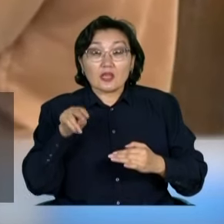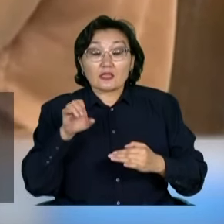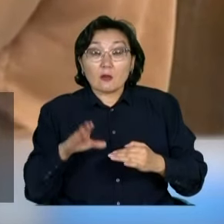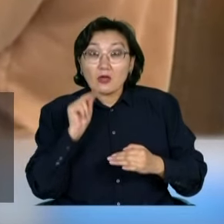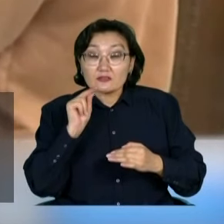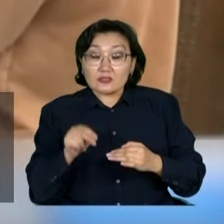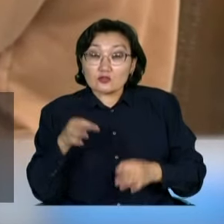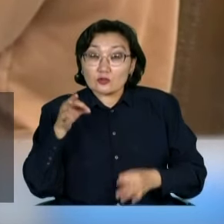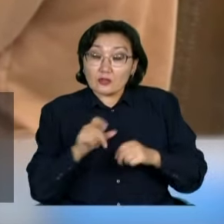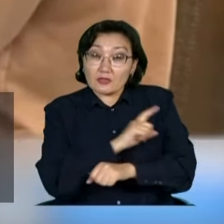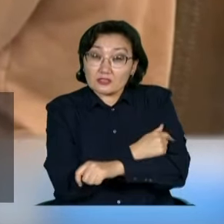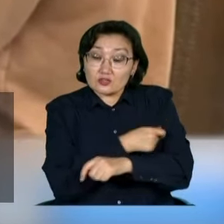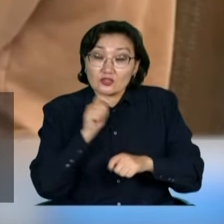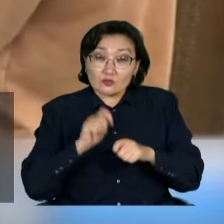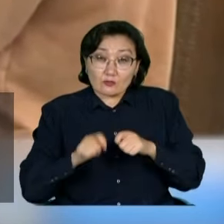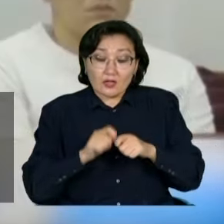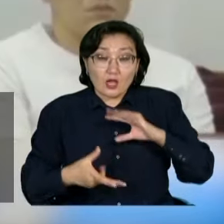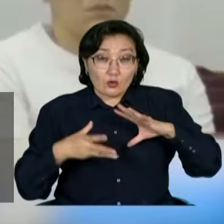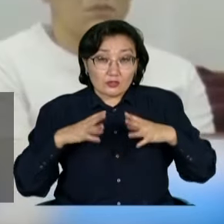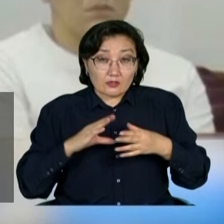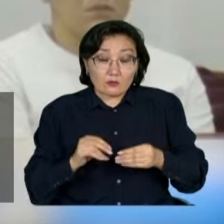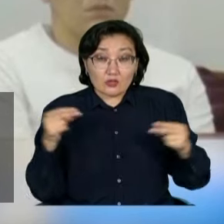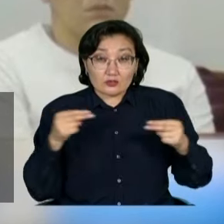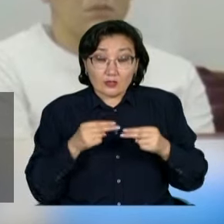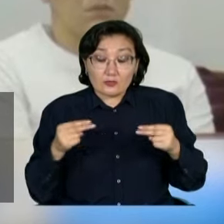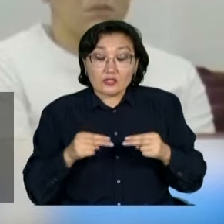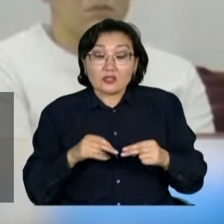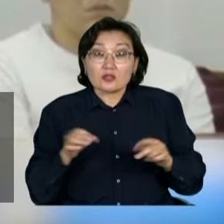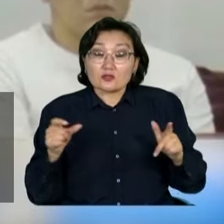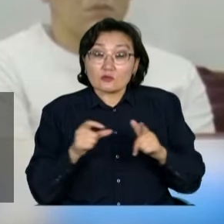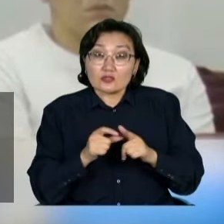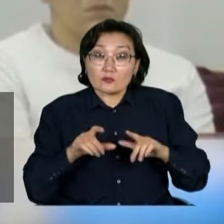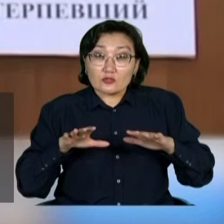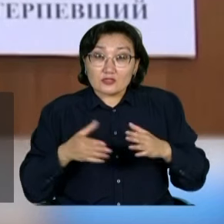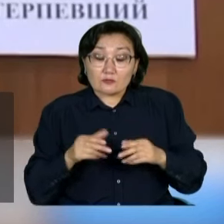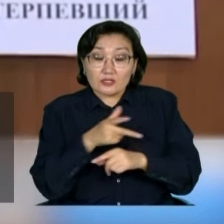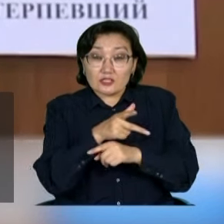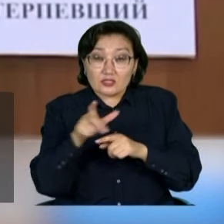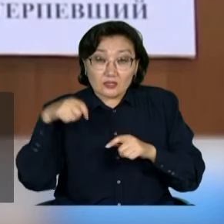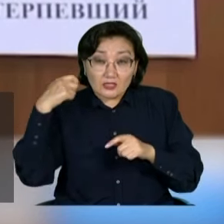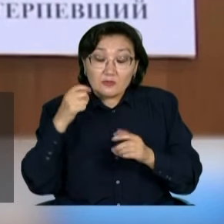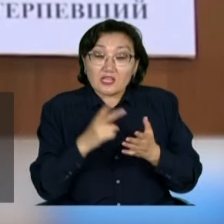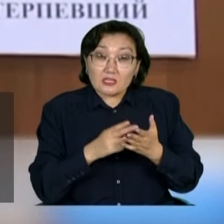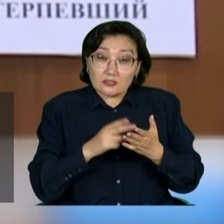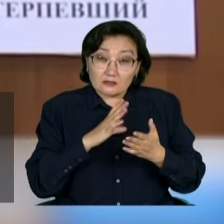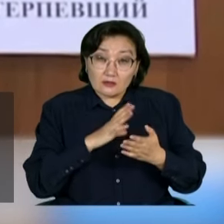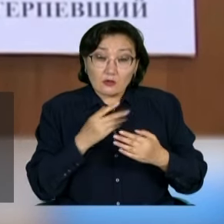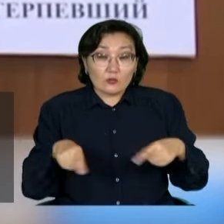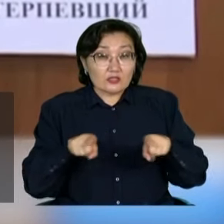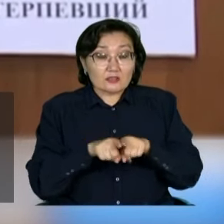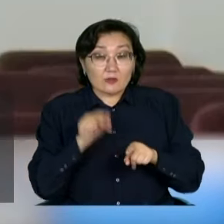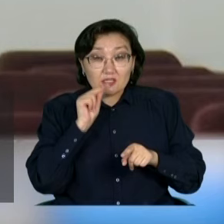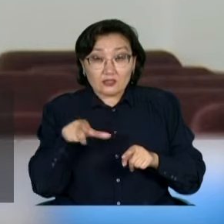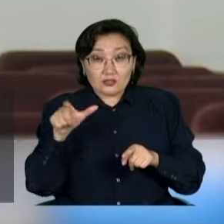кінәсі сот медициналық сараптаманың қорытындысымен, куәлердің айғақтары және оқиғаның бейне жазбасымен дәлелденді. Осылайша